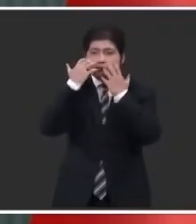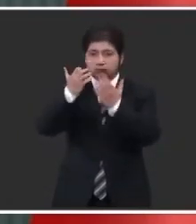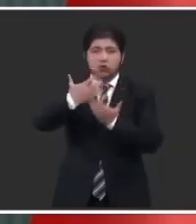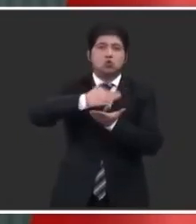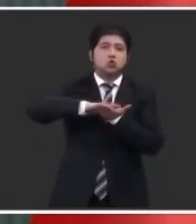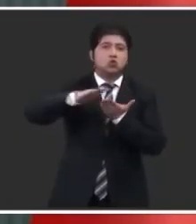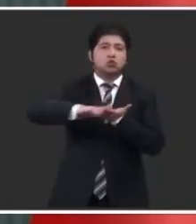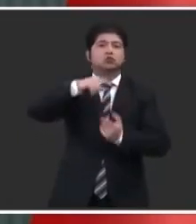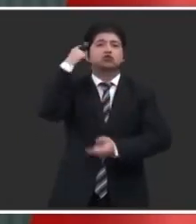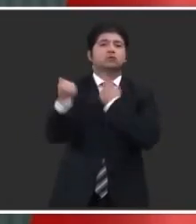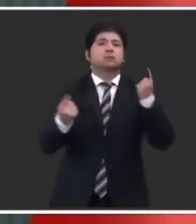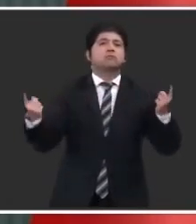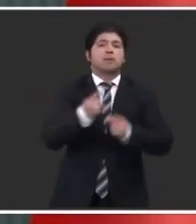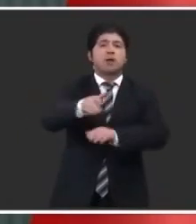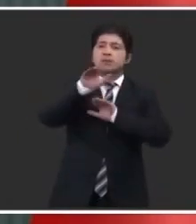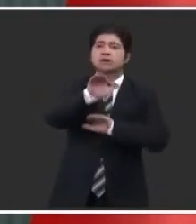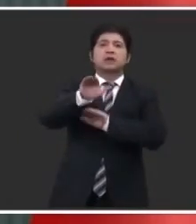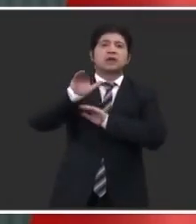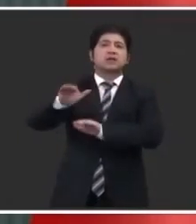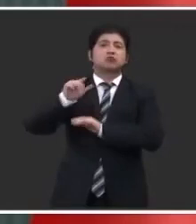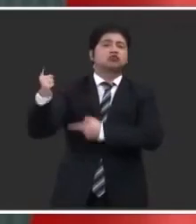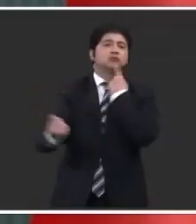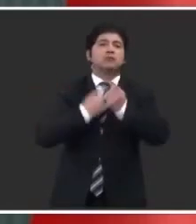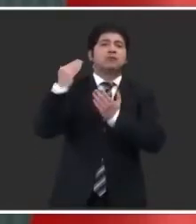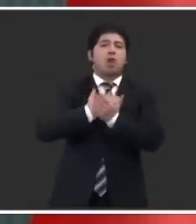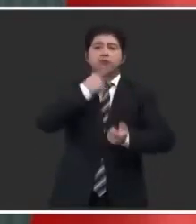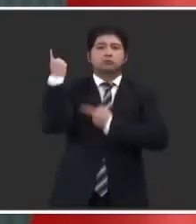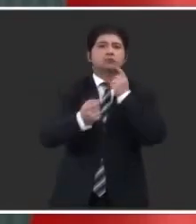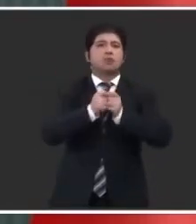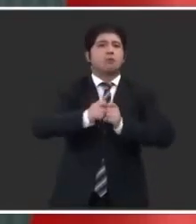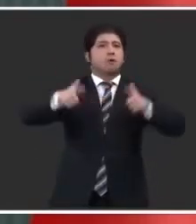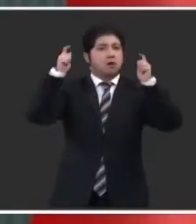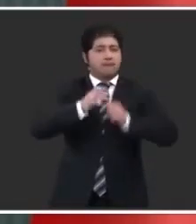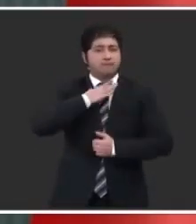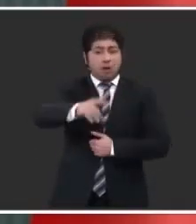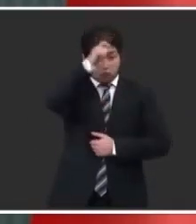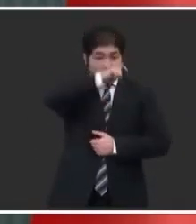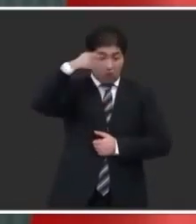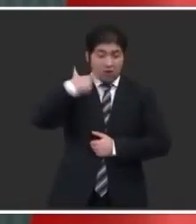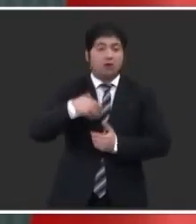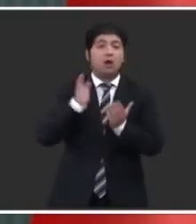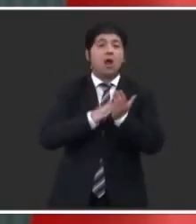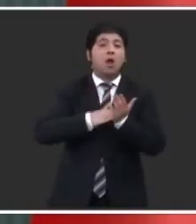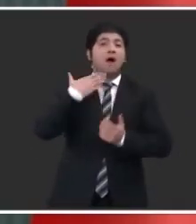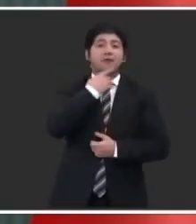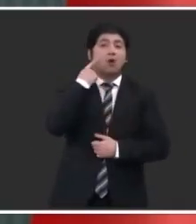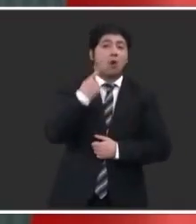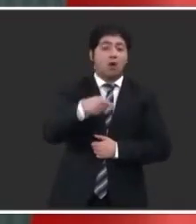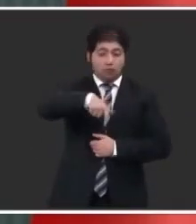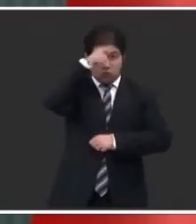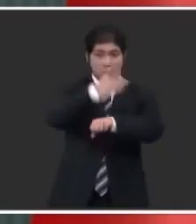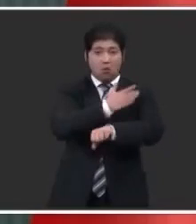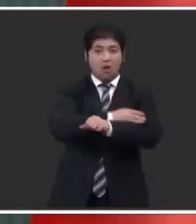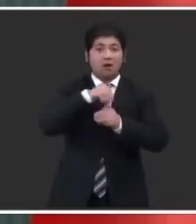önleyici tarzda destek olacak yeni programlar geliştirdik Türkiye'nin imkanları bu